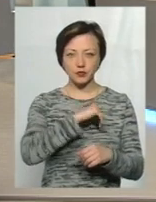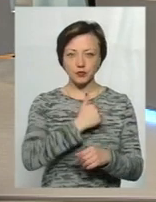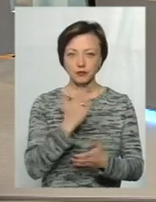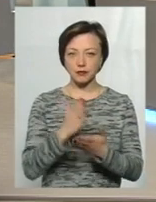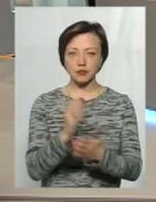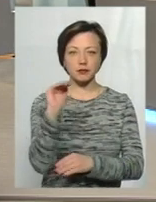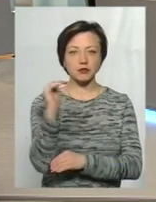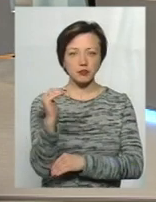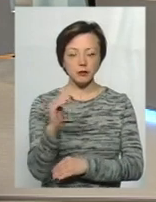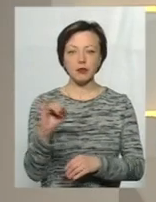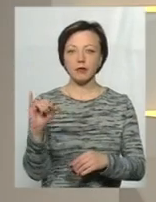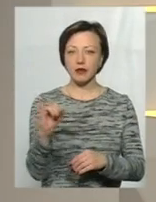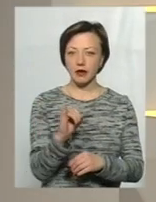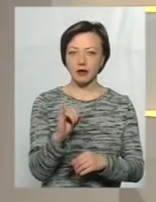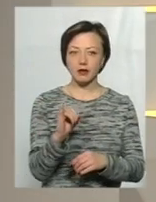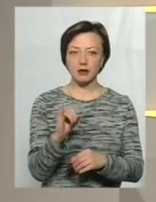дитину, і вона